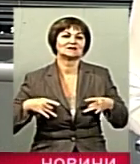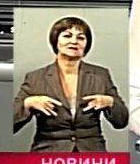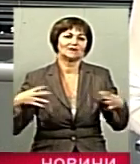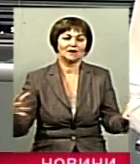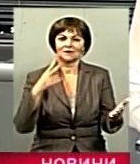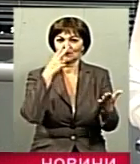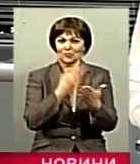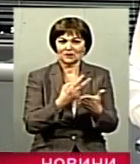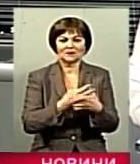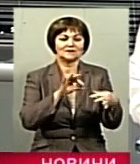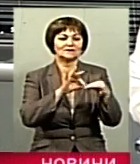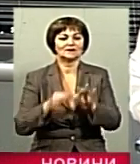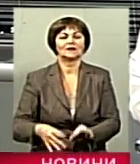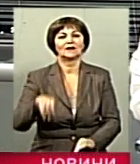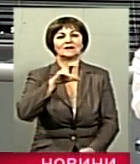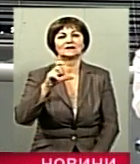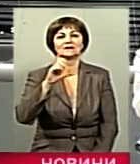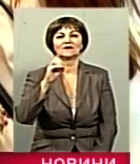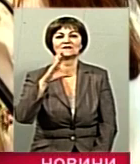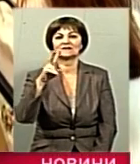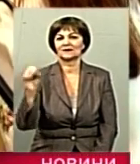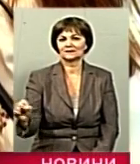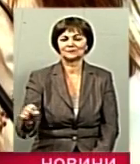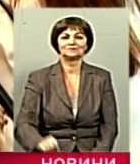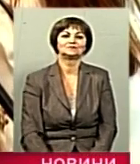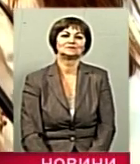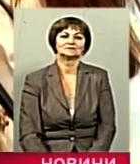Деталі у сюжеті Наталії Дихтієвської.